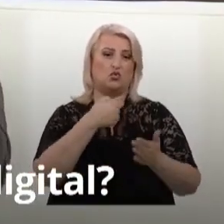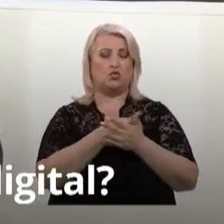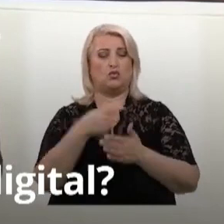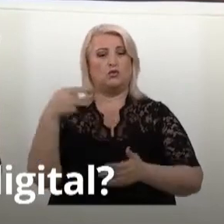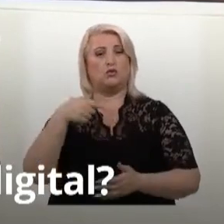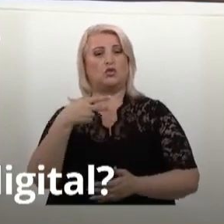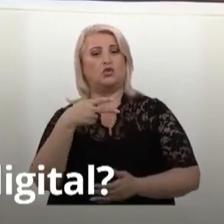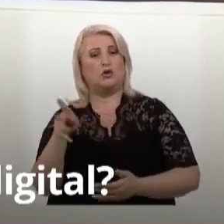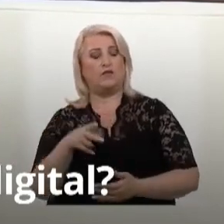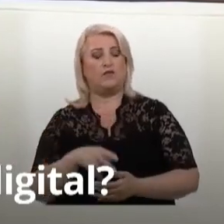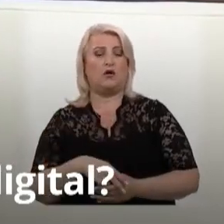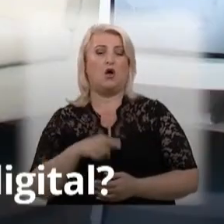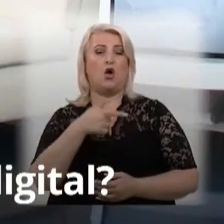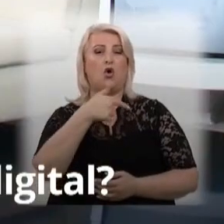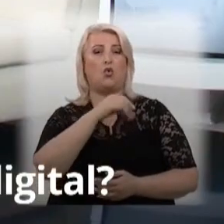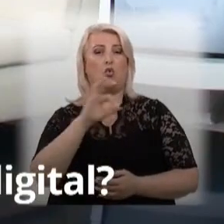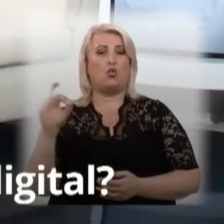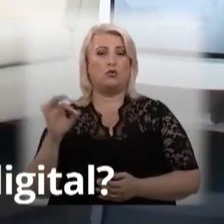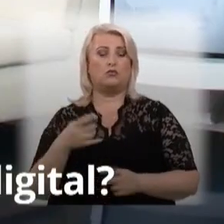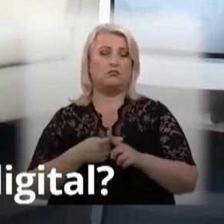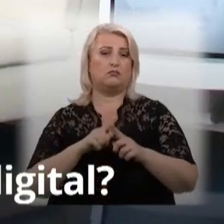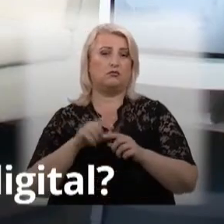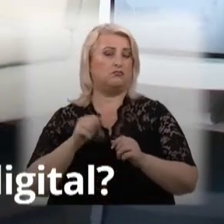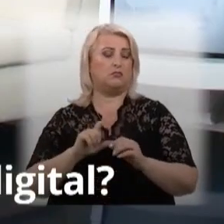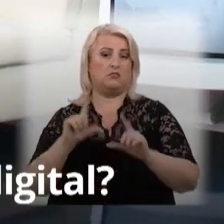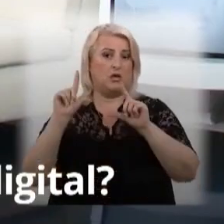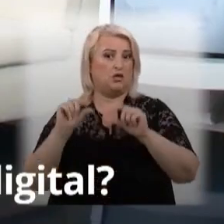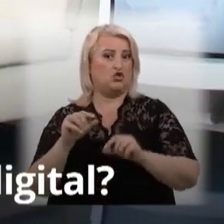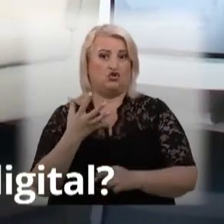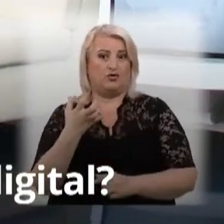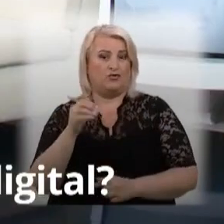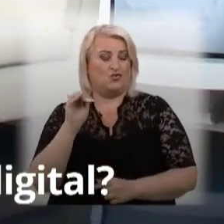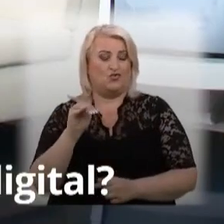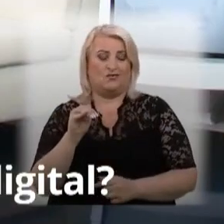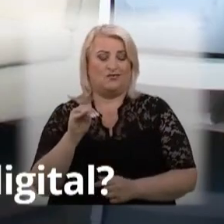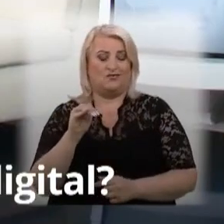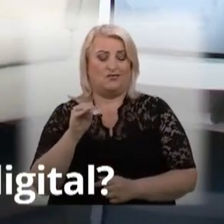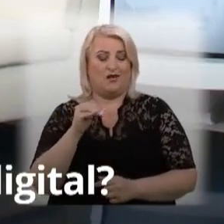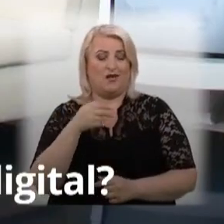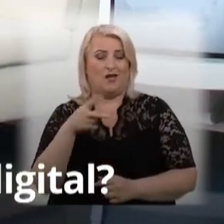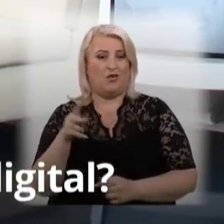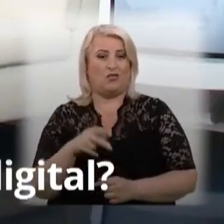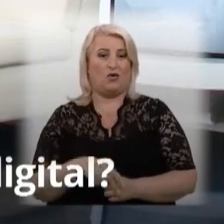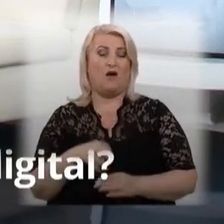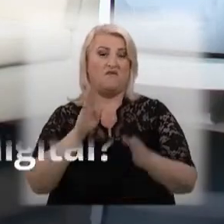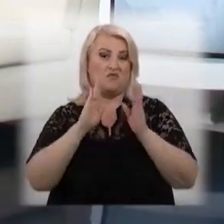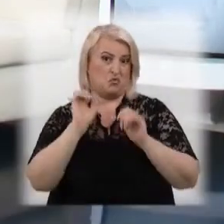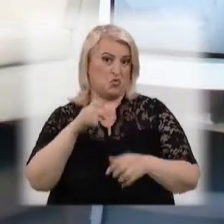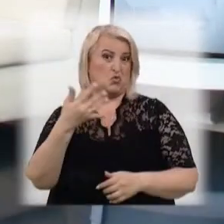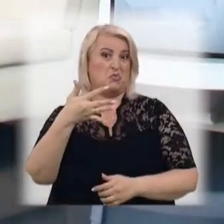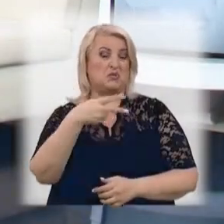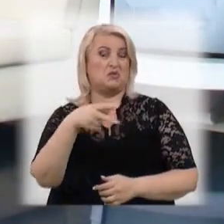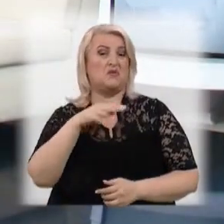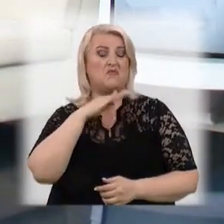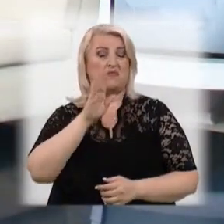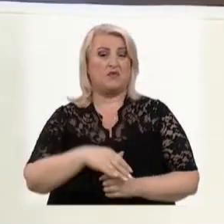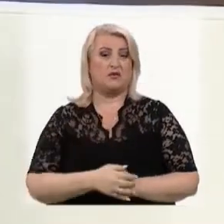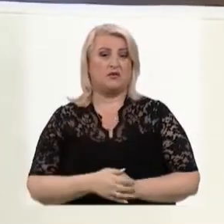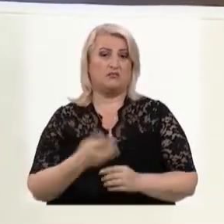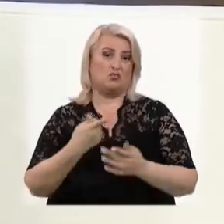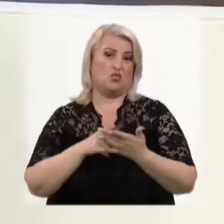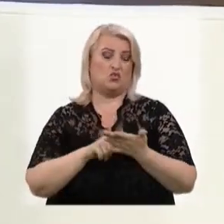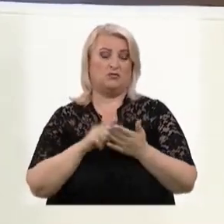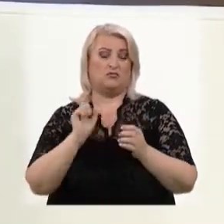un Google un link și mai jos de 500 nici unul dintre ei nu intre în Facebook cu ce vreți de euro pot face față făcut un boss